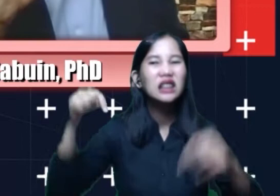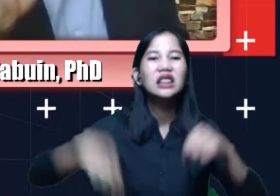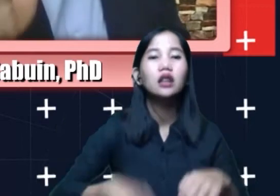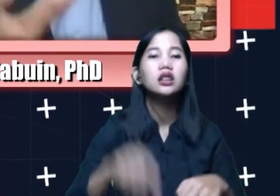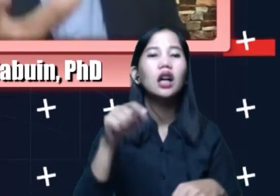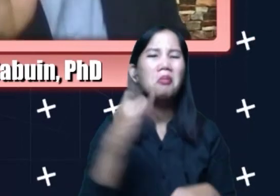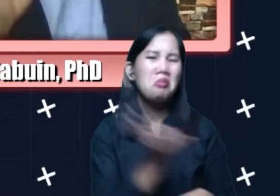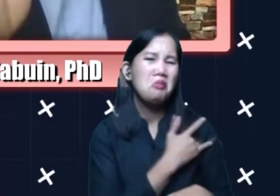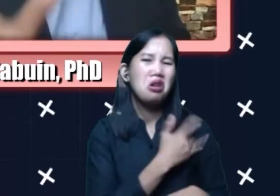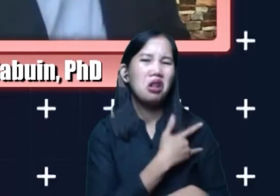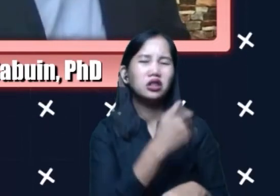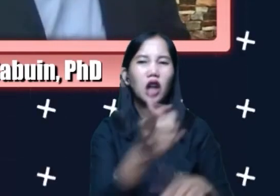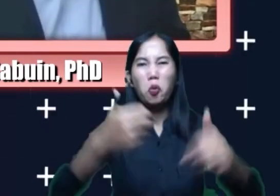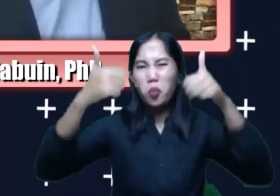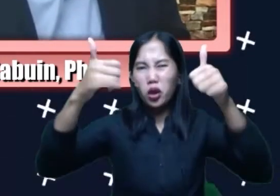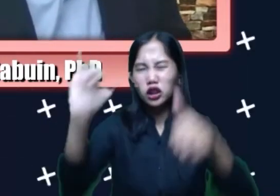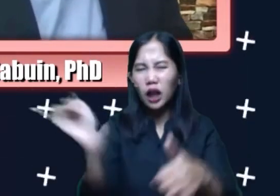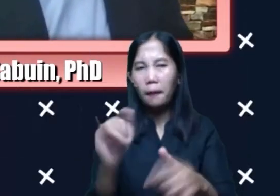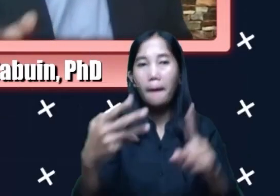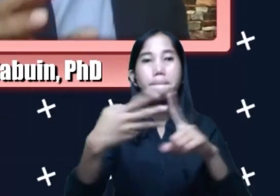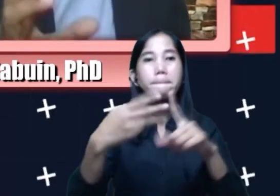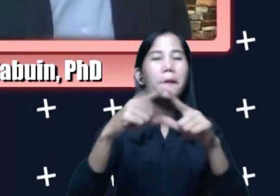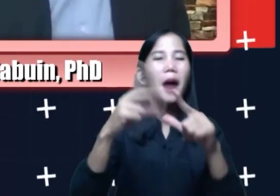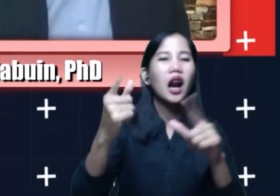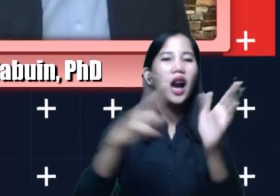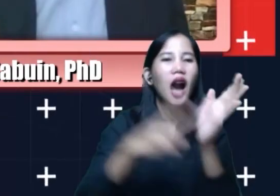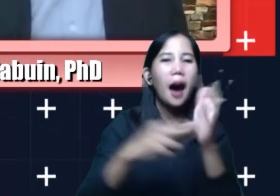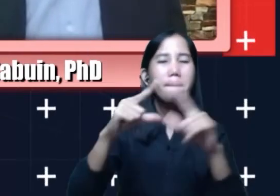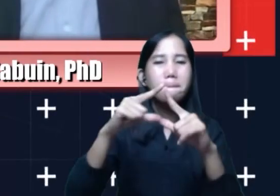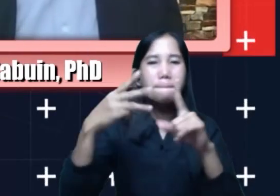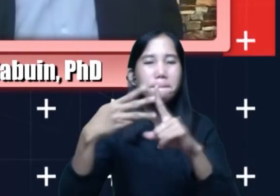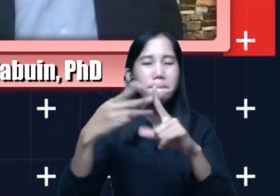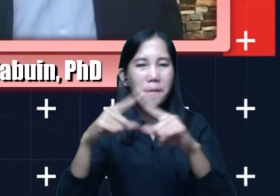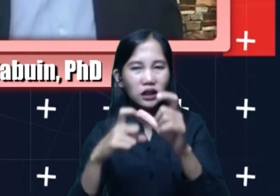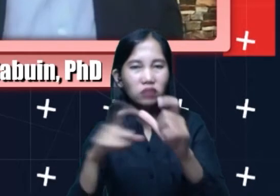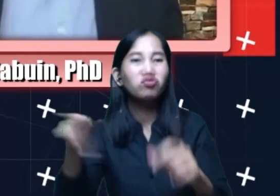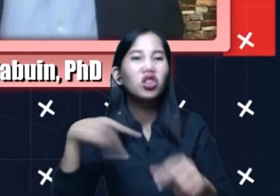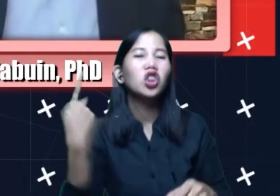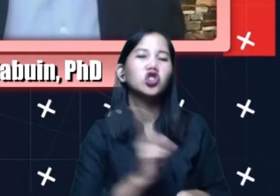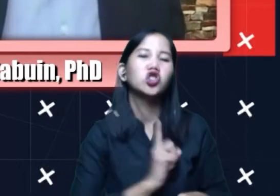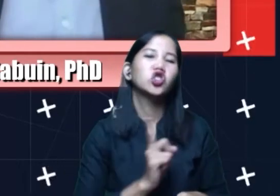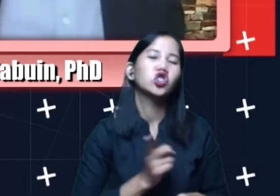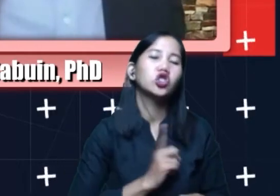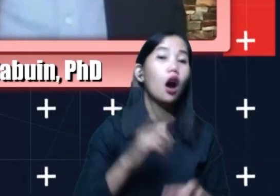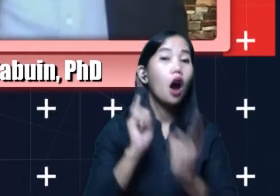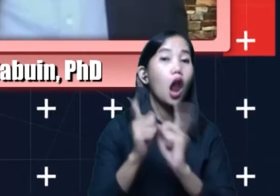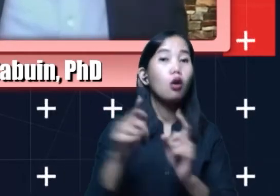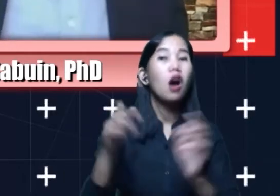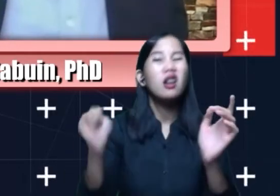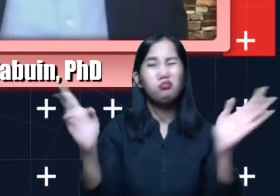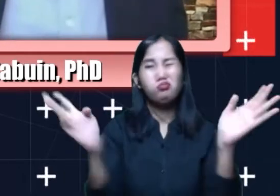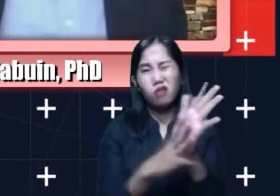dan kesepakatan yang sudah mereka dapatkan, maka perlu mereka mencari pendapat mereka ke Yerusalem.